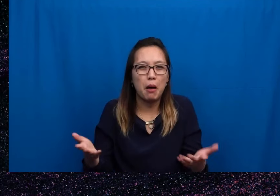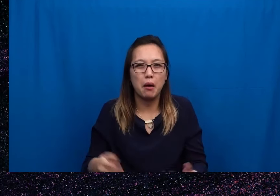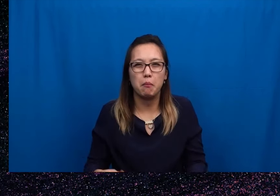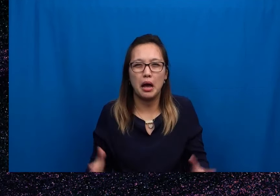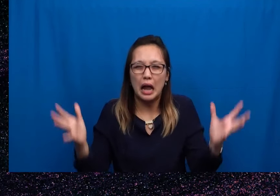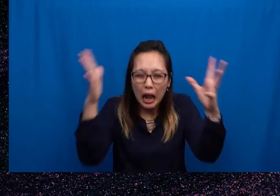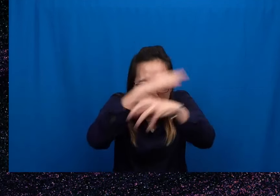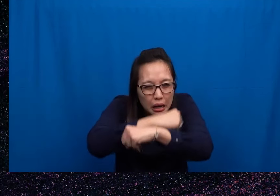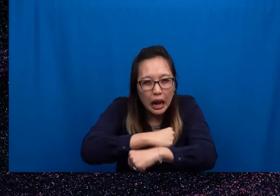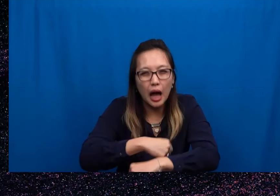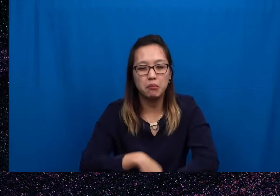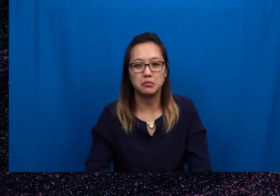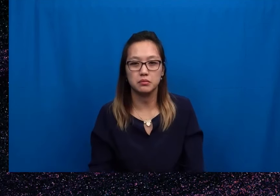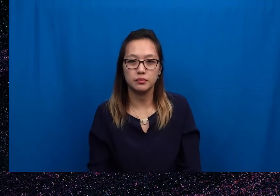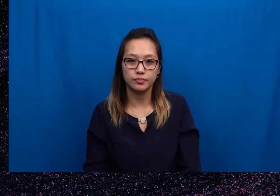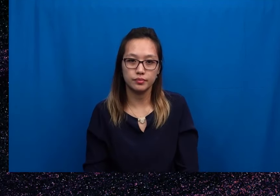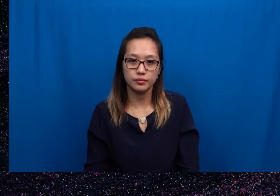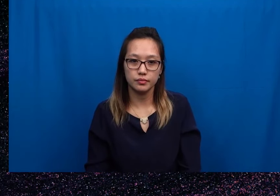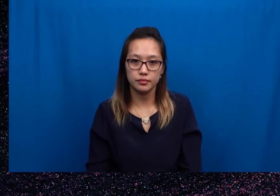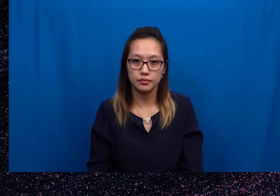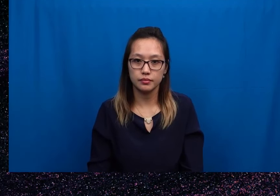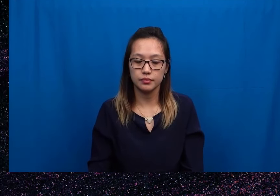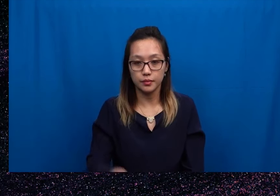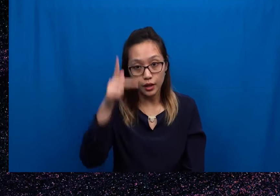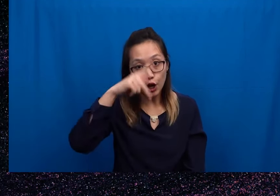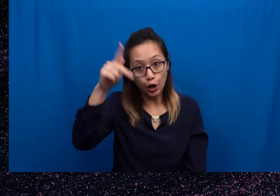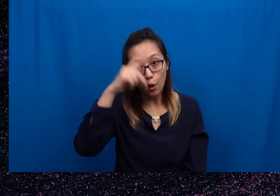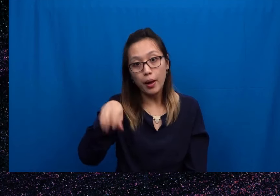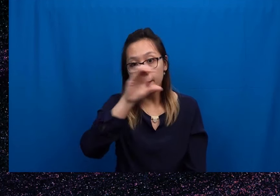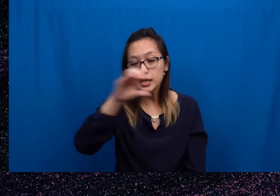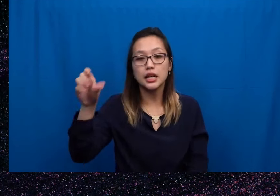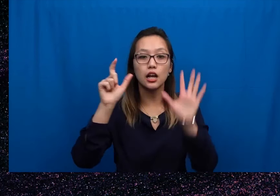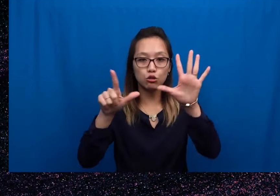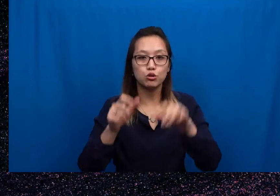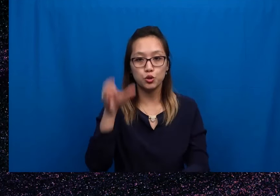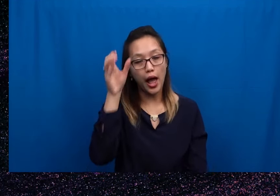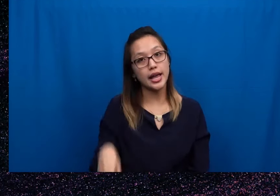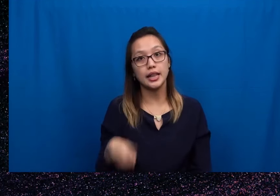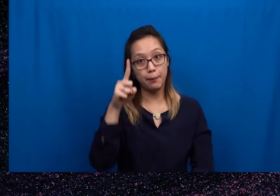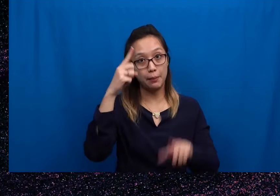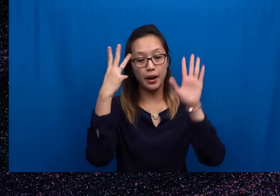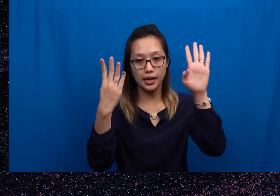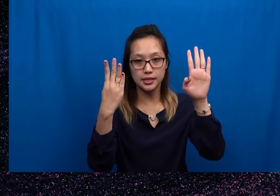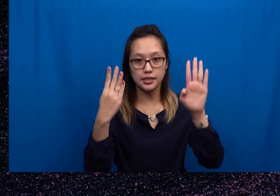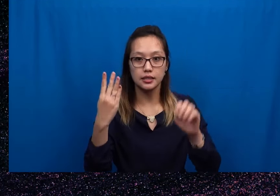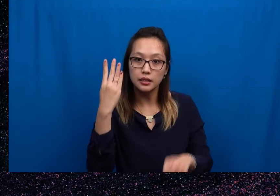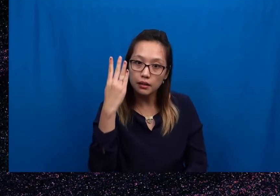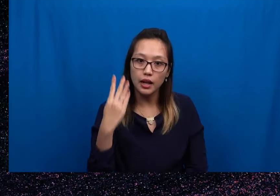saudara kesaksian dari Rasul Paulus ini. Roma pasal yang ke-7, ayat yang ke-14 sampai dengan ayat yang